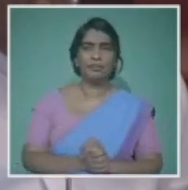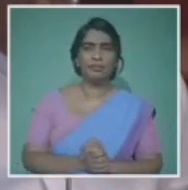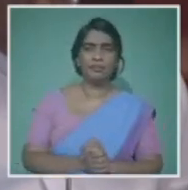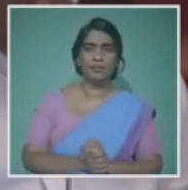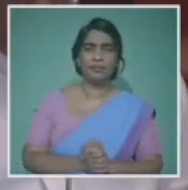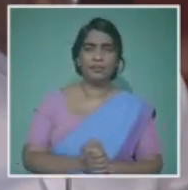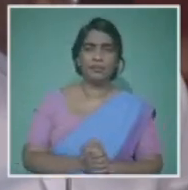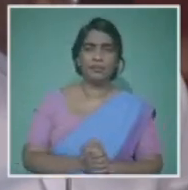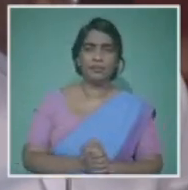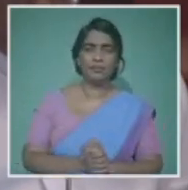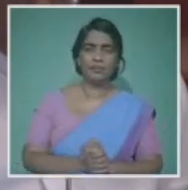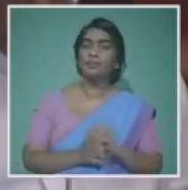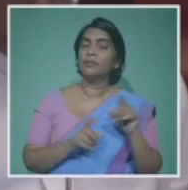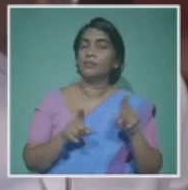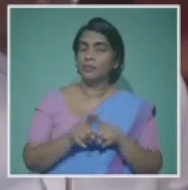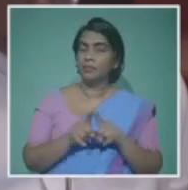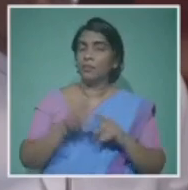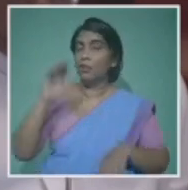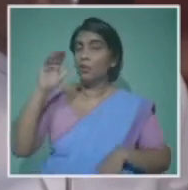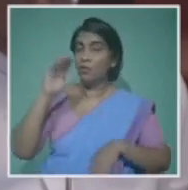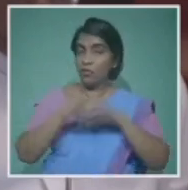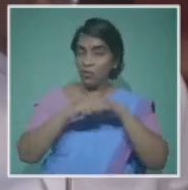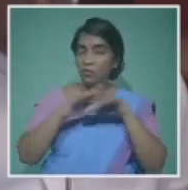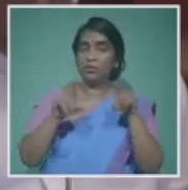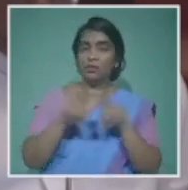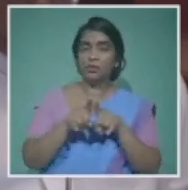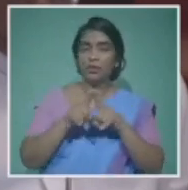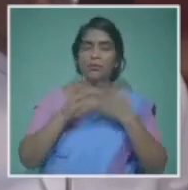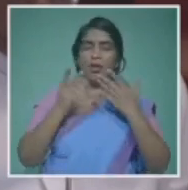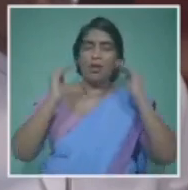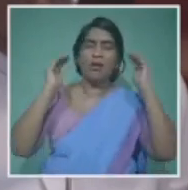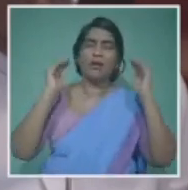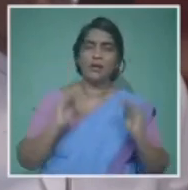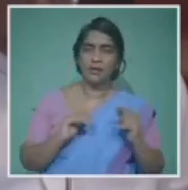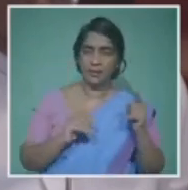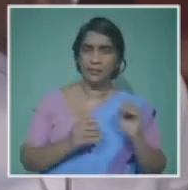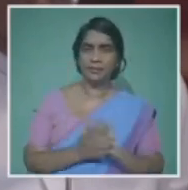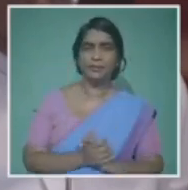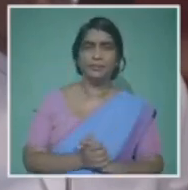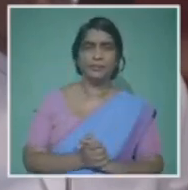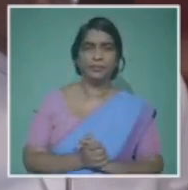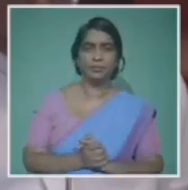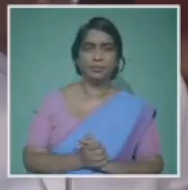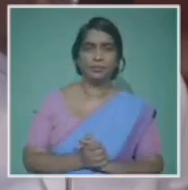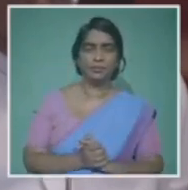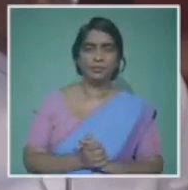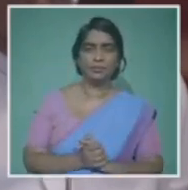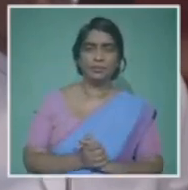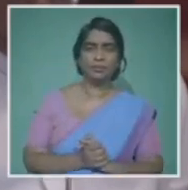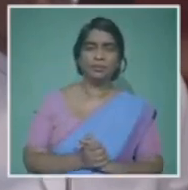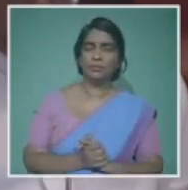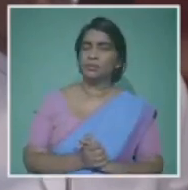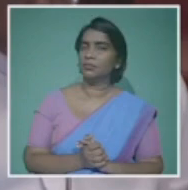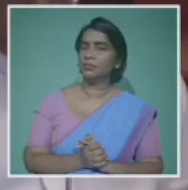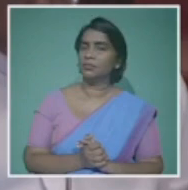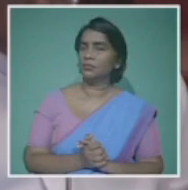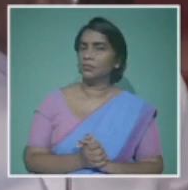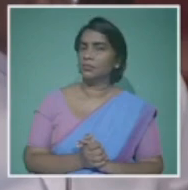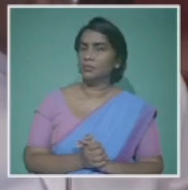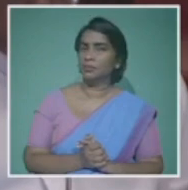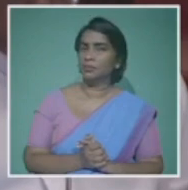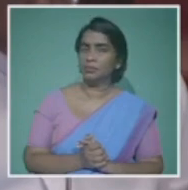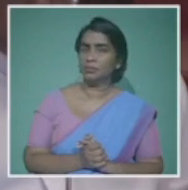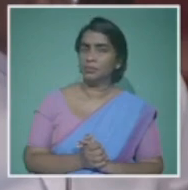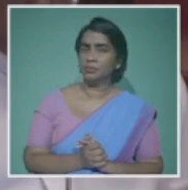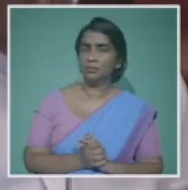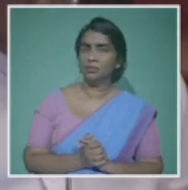sub-optimal levels. Kerana sama ane pautan ke dianwa gila. Dhammi ke sama rekrum Hedrathar